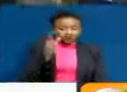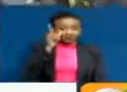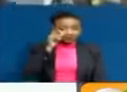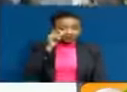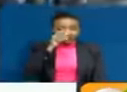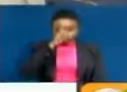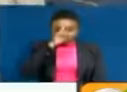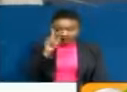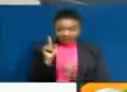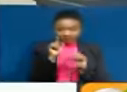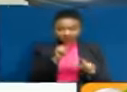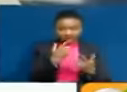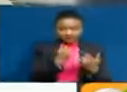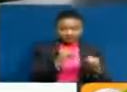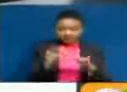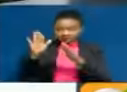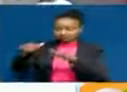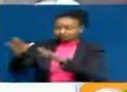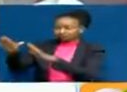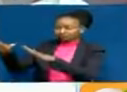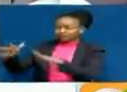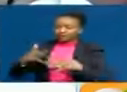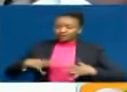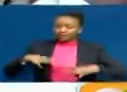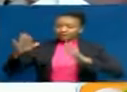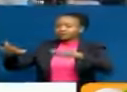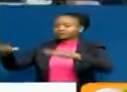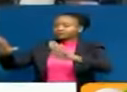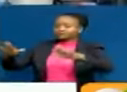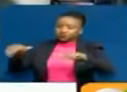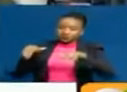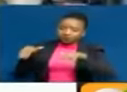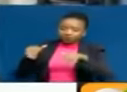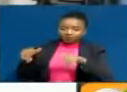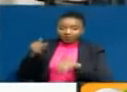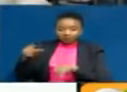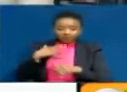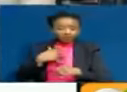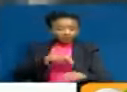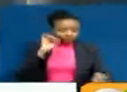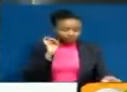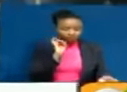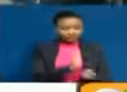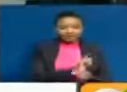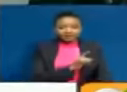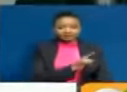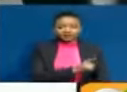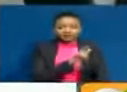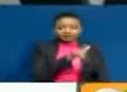Maafisa wa polisi walionenda hapa wakijaribu kuwatuliza wakazi. Kitaka kuchukua sheria mkononi.